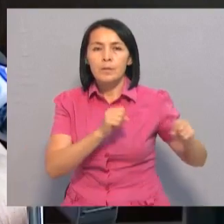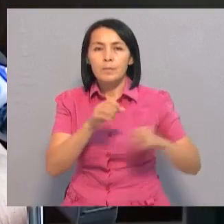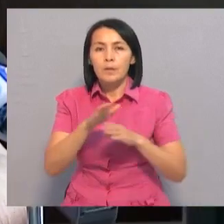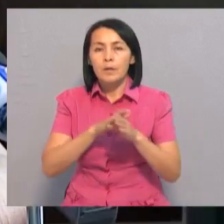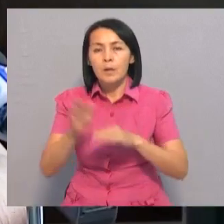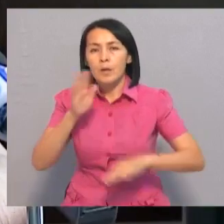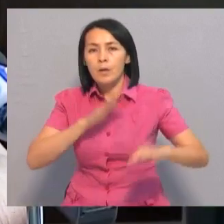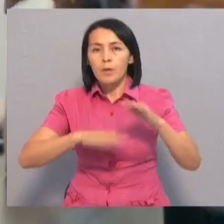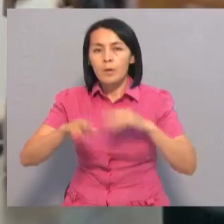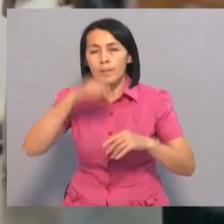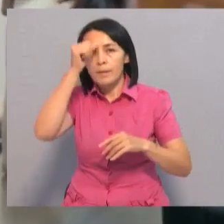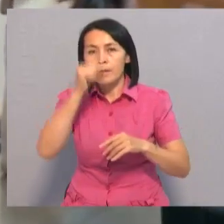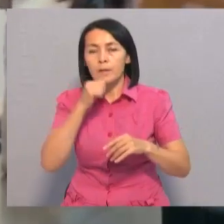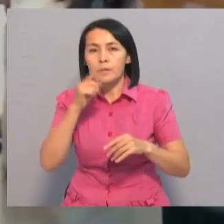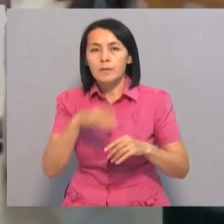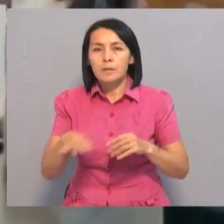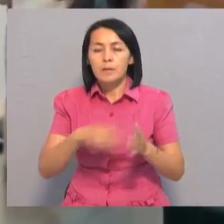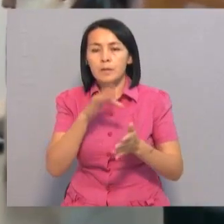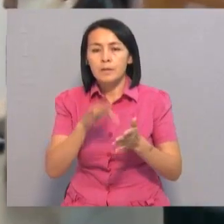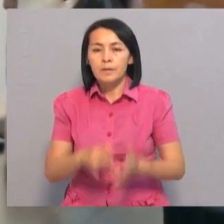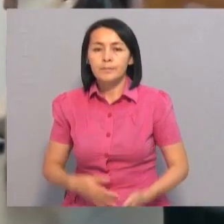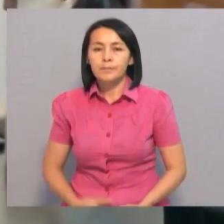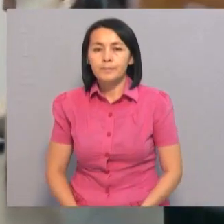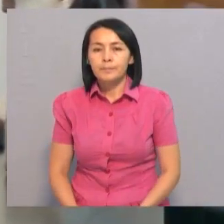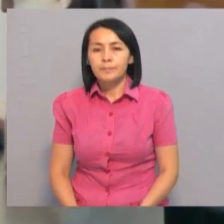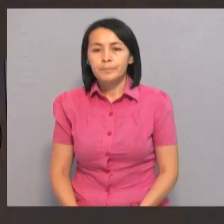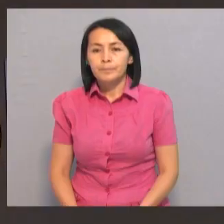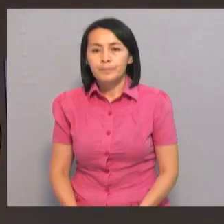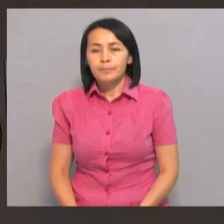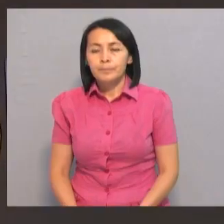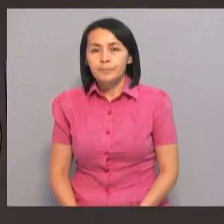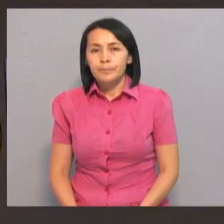прохождения купального сезона на территории города. Ажнарапова, Алмазанабекова, новости.